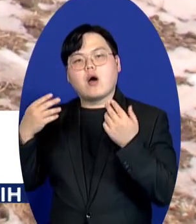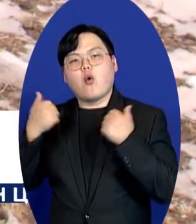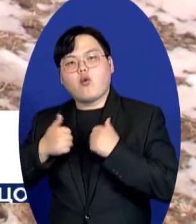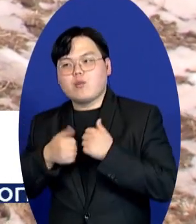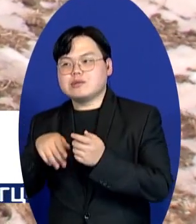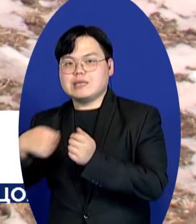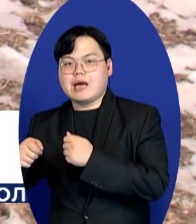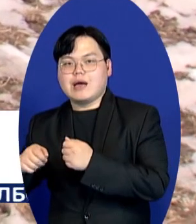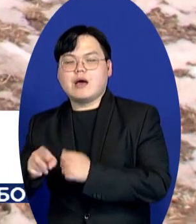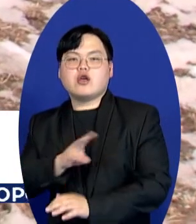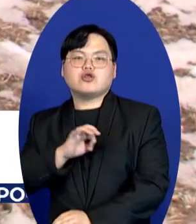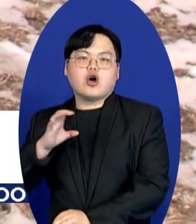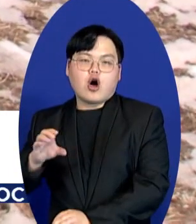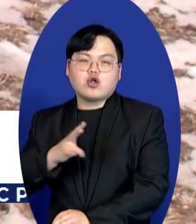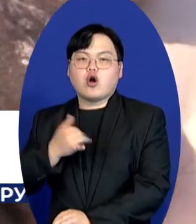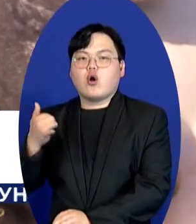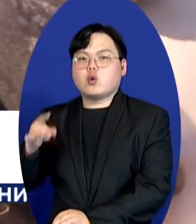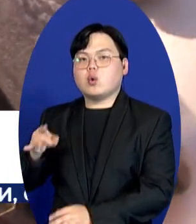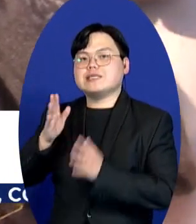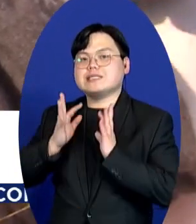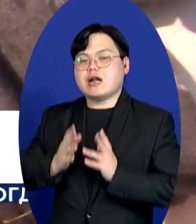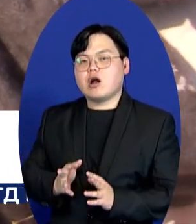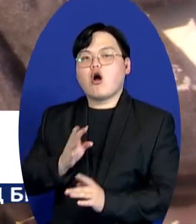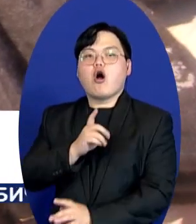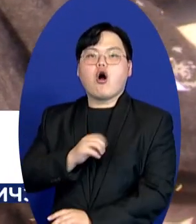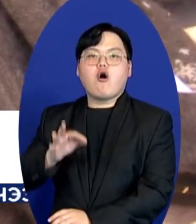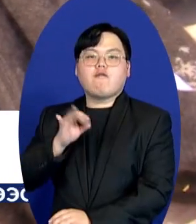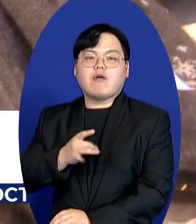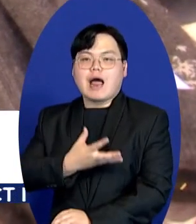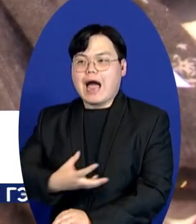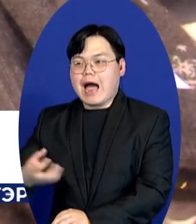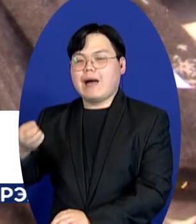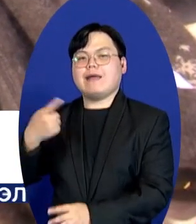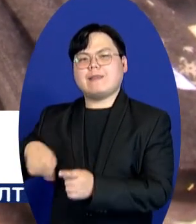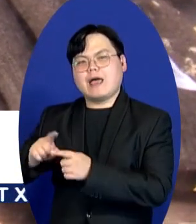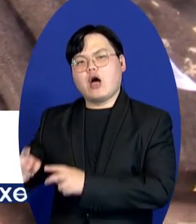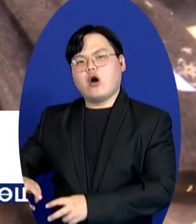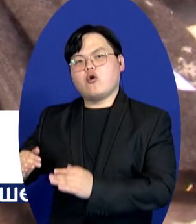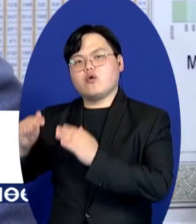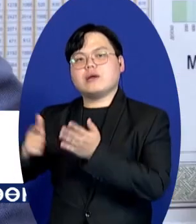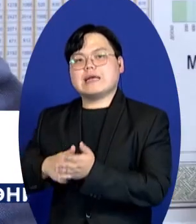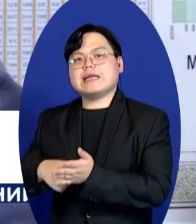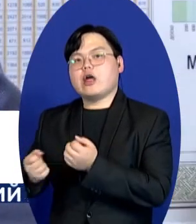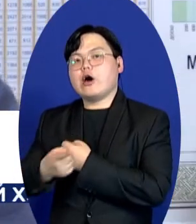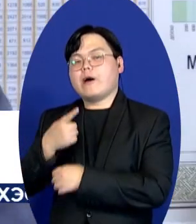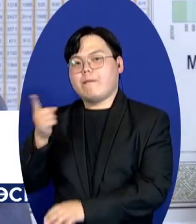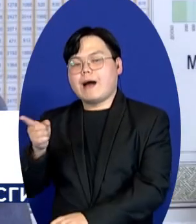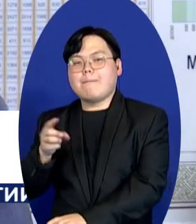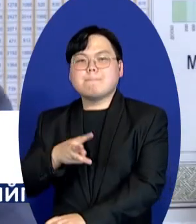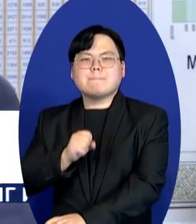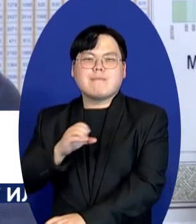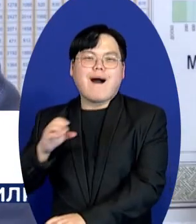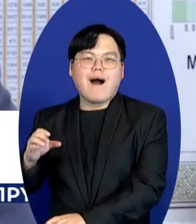цаашид ноосноолуур сарлагийн хөврийн зах зээлийг кластер маягаар хөгжүүлэх шаардлага байгааг онцолж байна. Массын